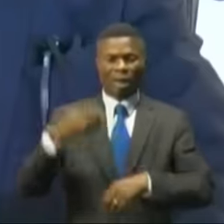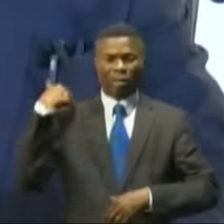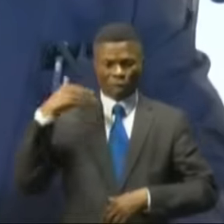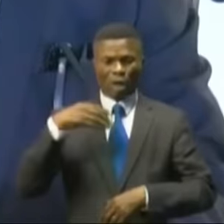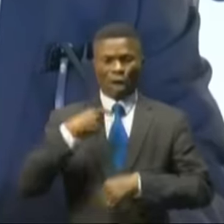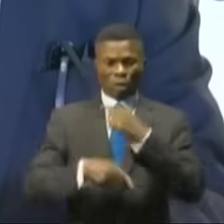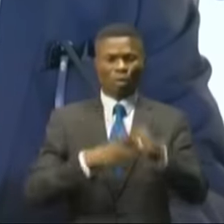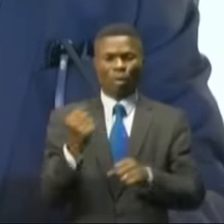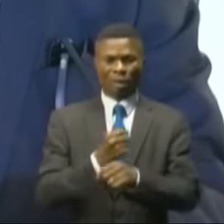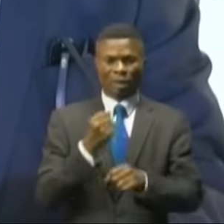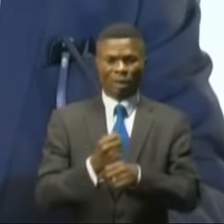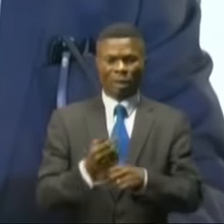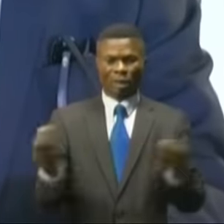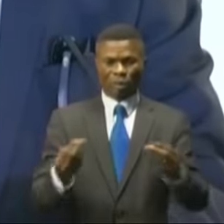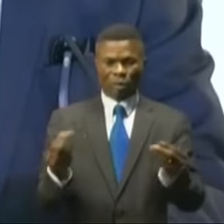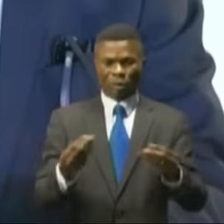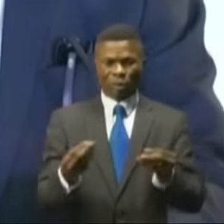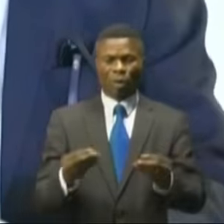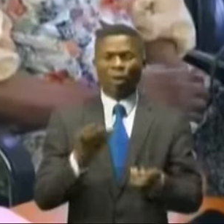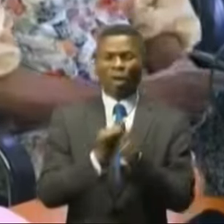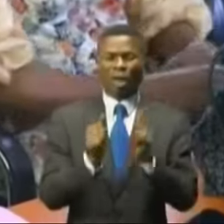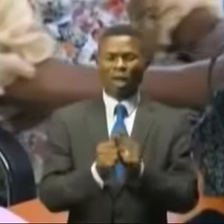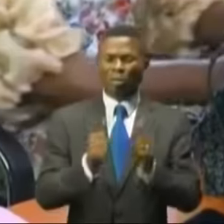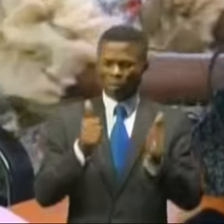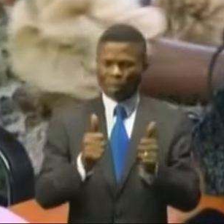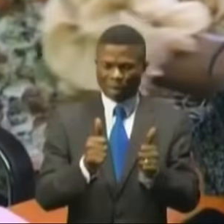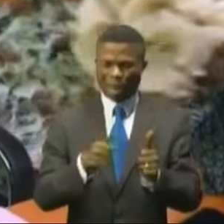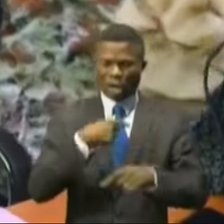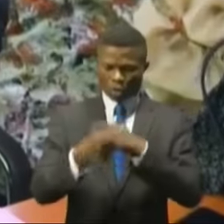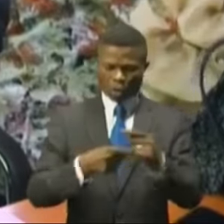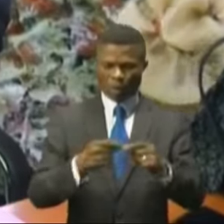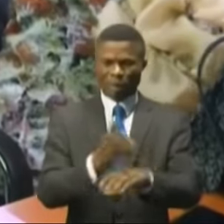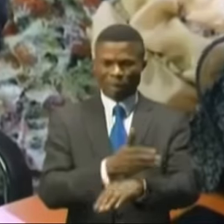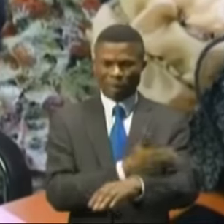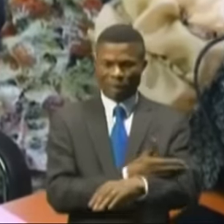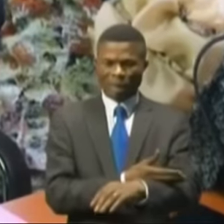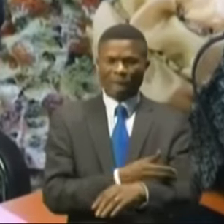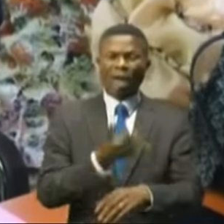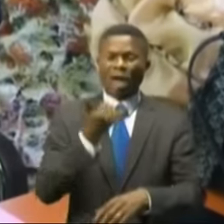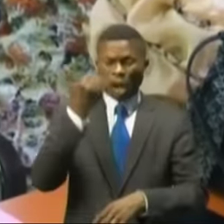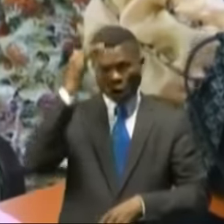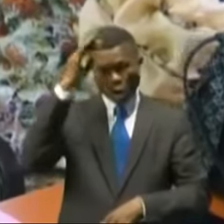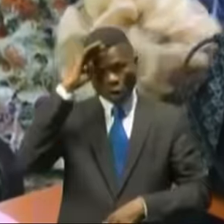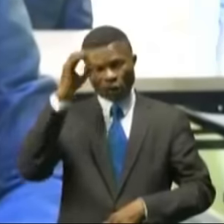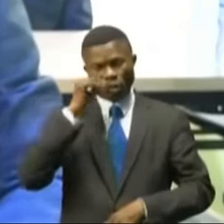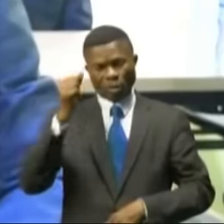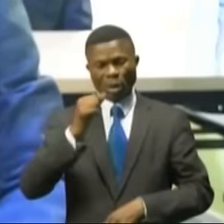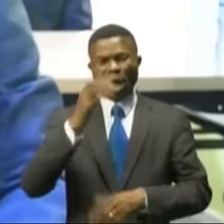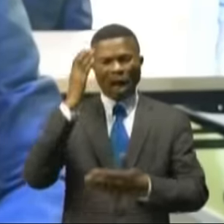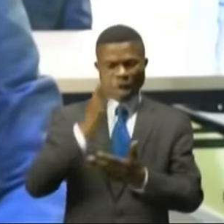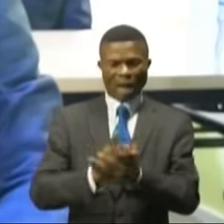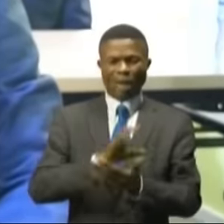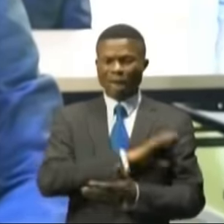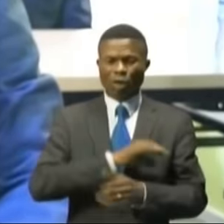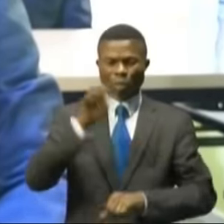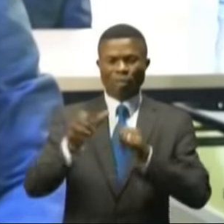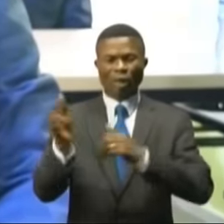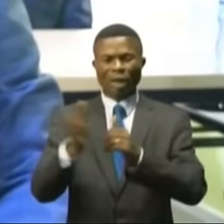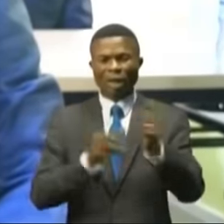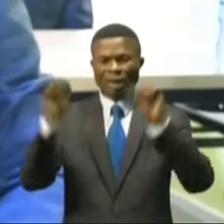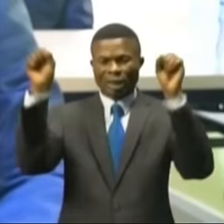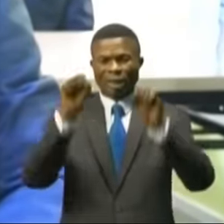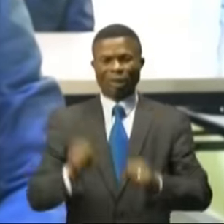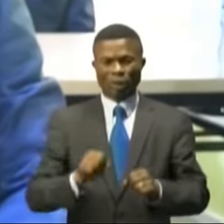s'installent pour qu'enfin les grandes questions soient mises sur la table sans tabou afin de bannir les pratiques qui affaiblissent les systèmes